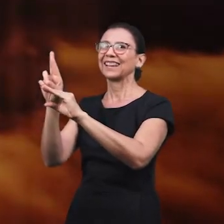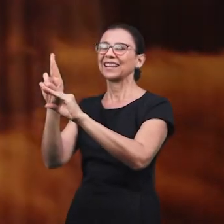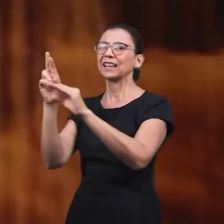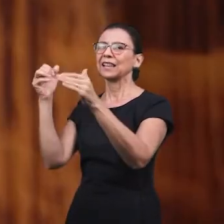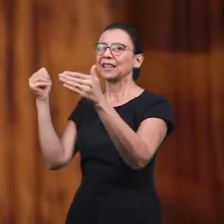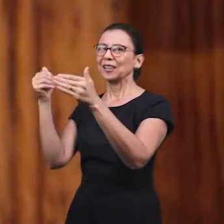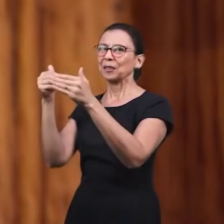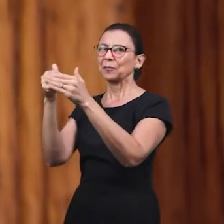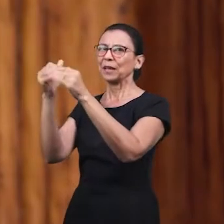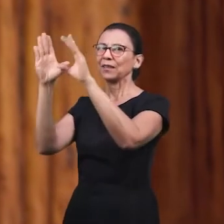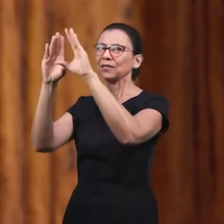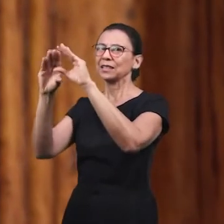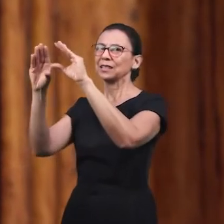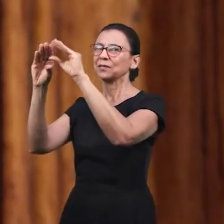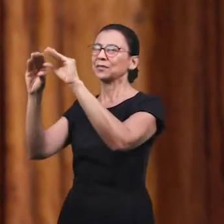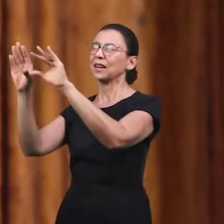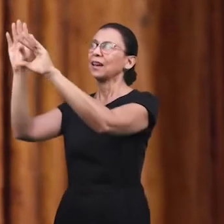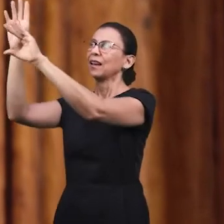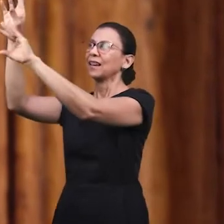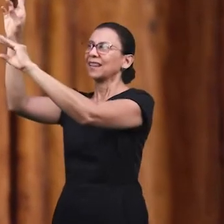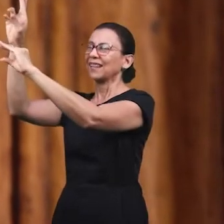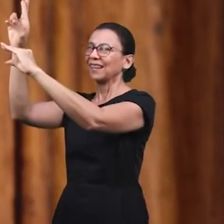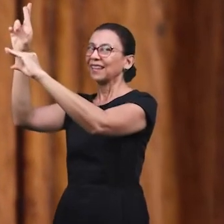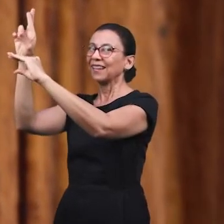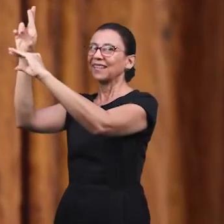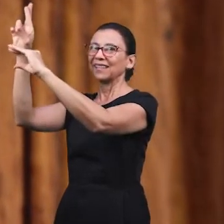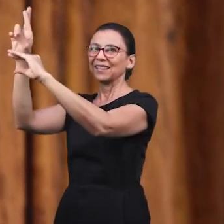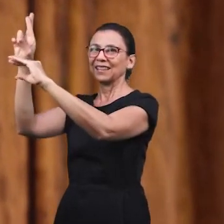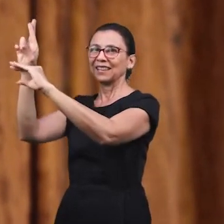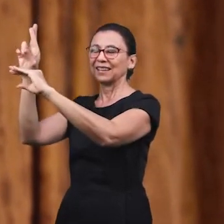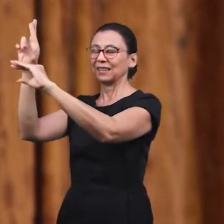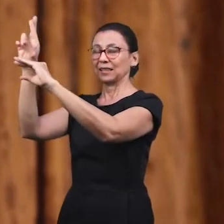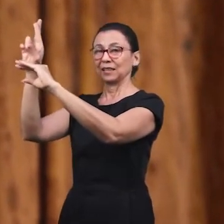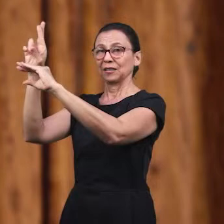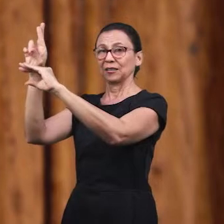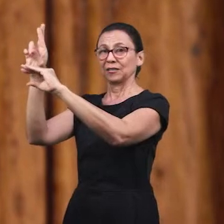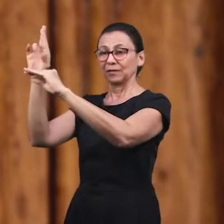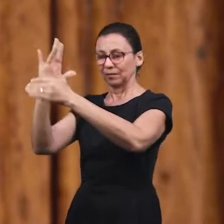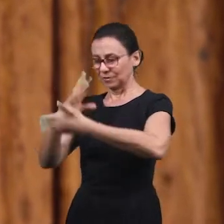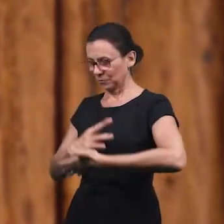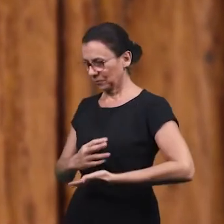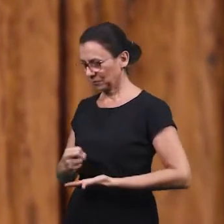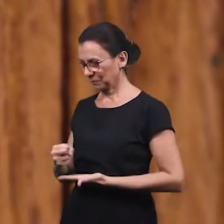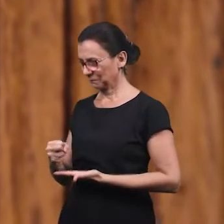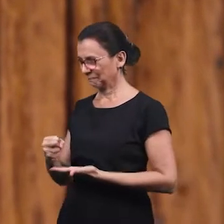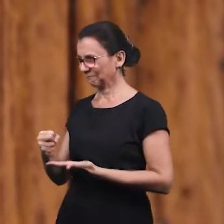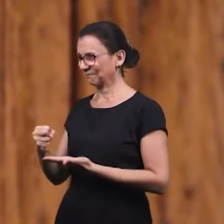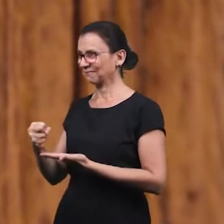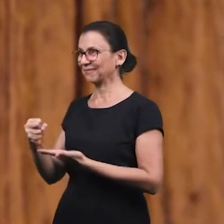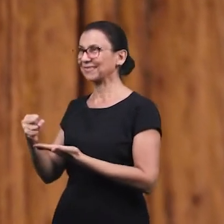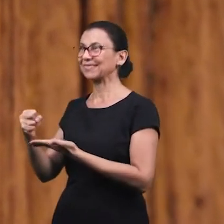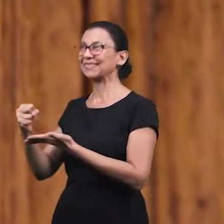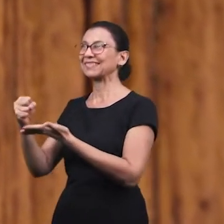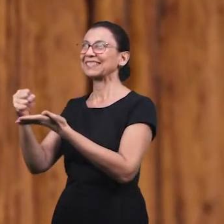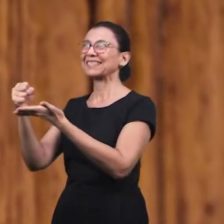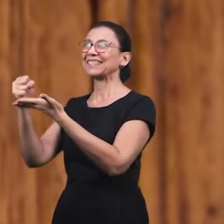уже грядет. Вскоре Он придет, придет забрать нас.